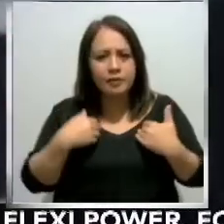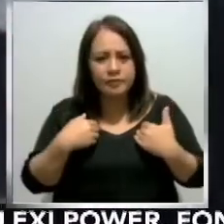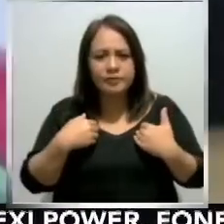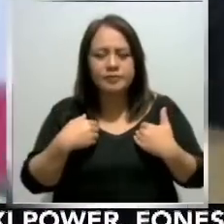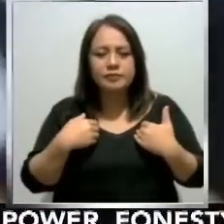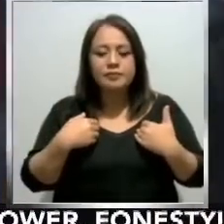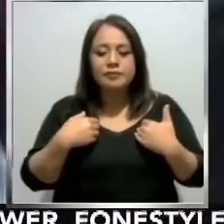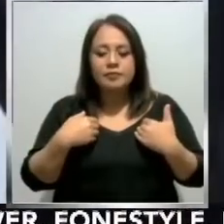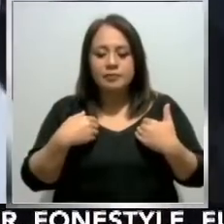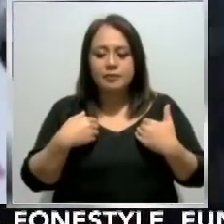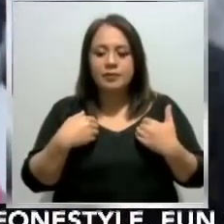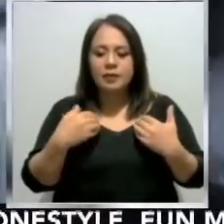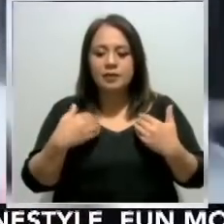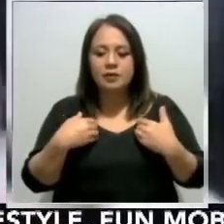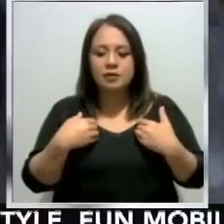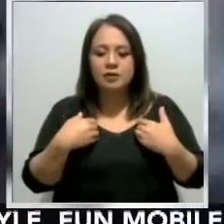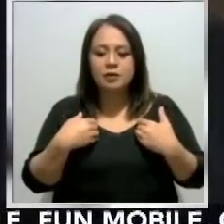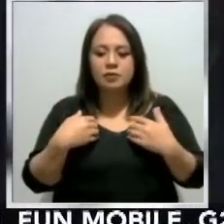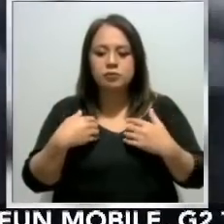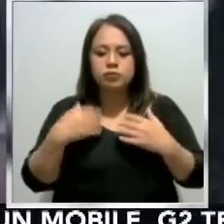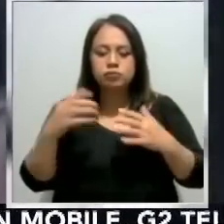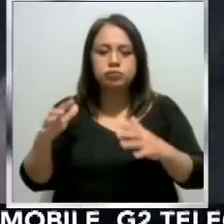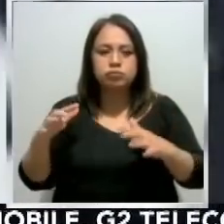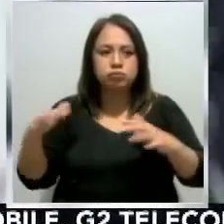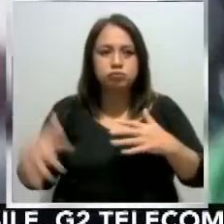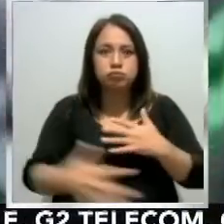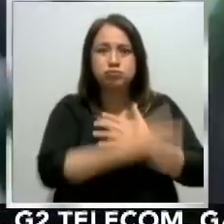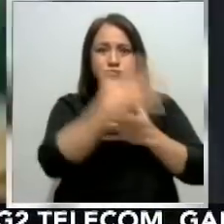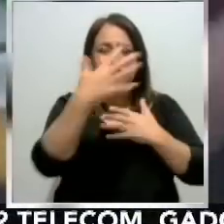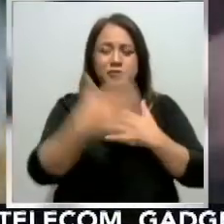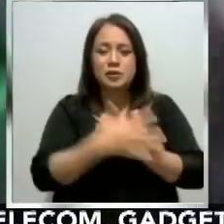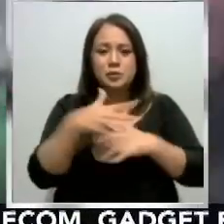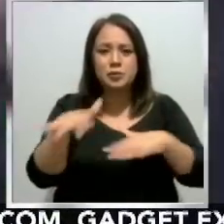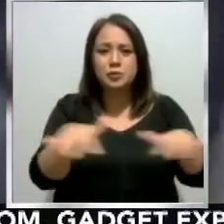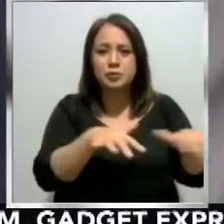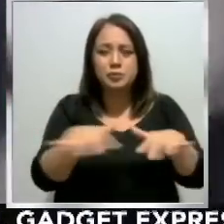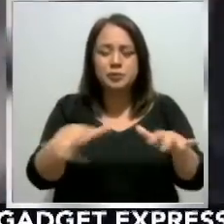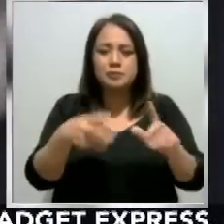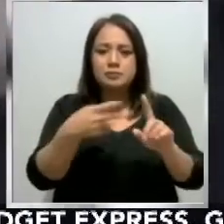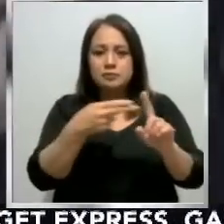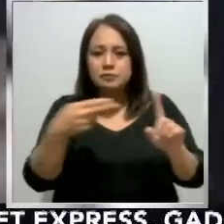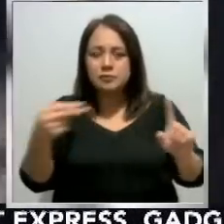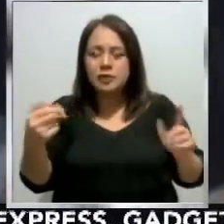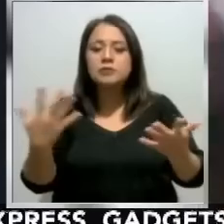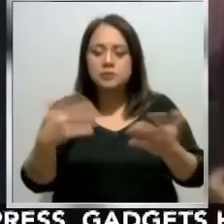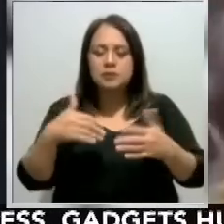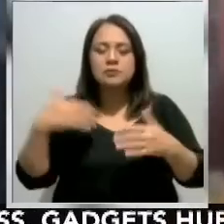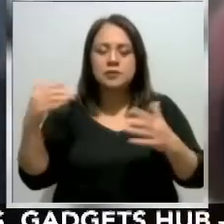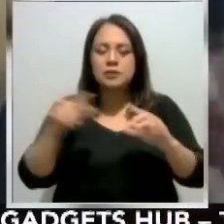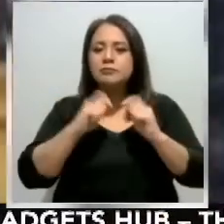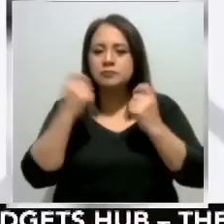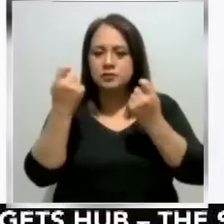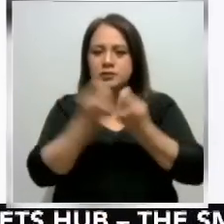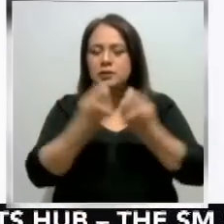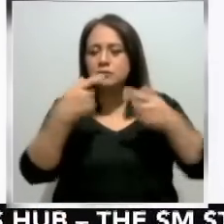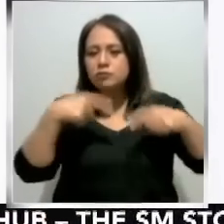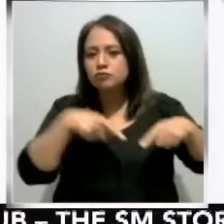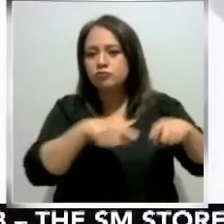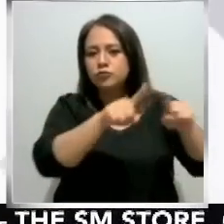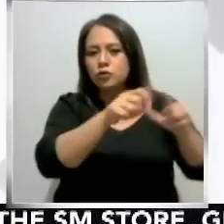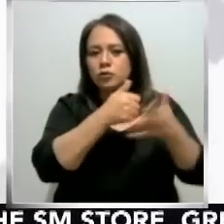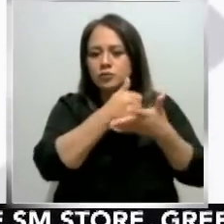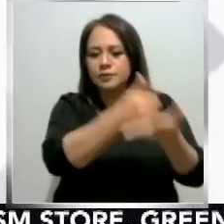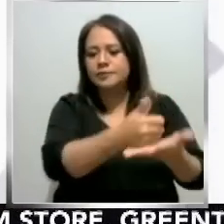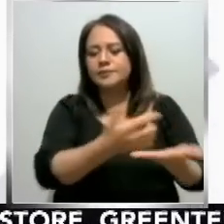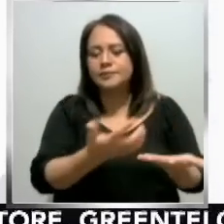ng tsunami at earthquake din po sa Indonesia, tayo po ay nagpadala din po ng tulong. May mga